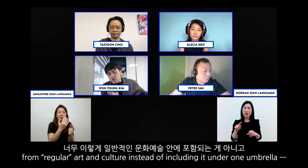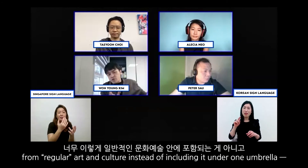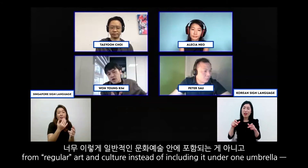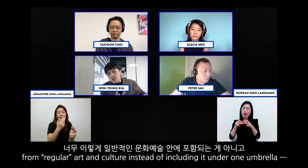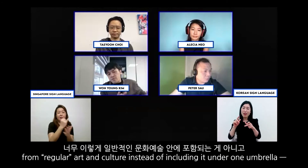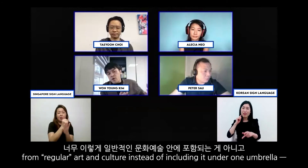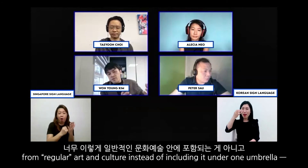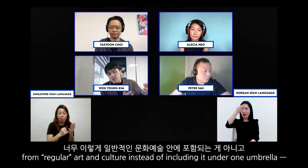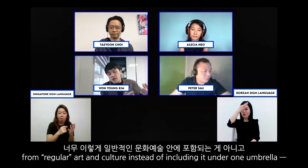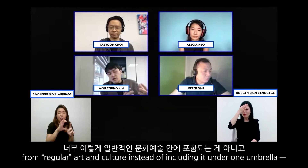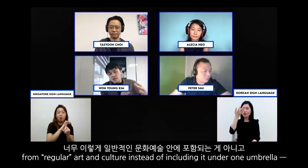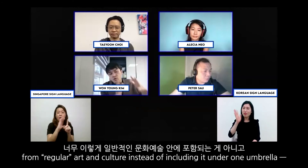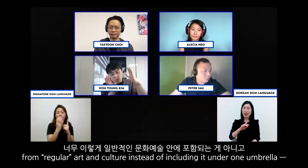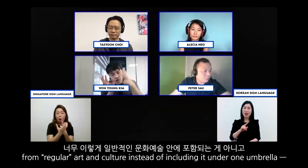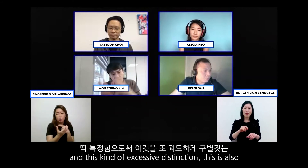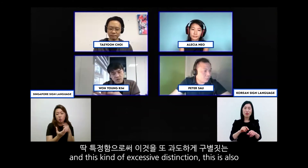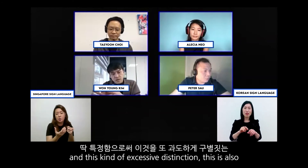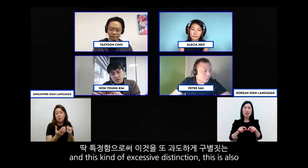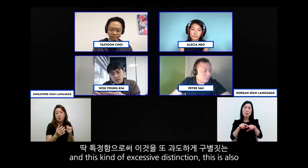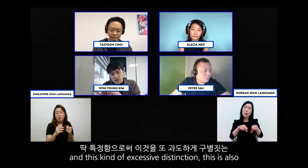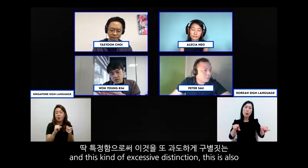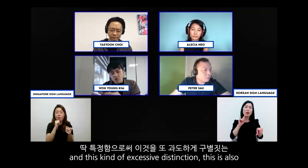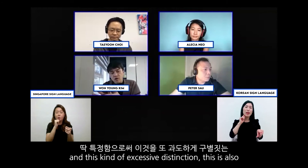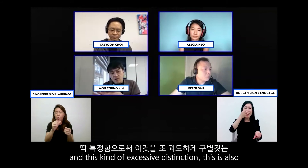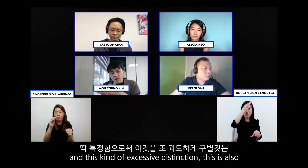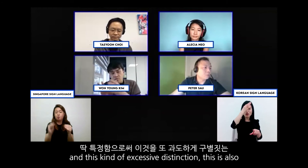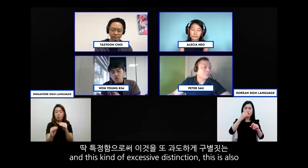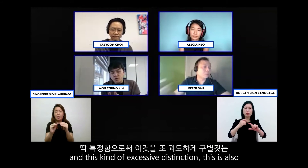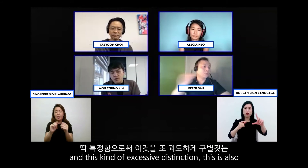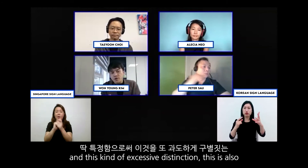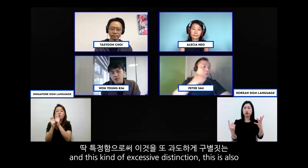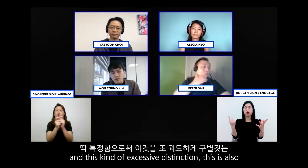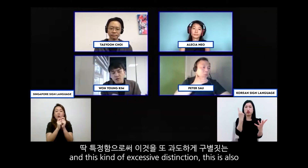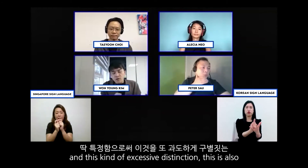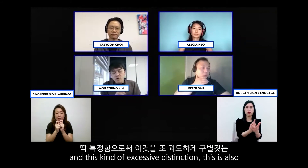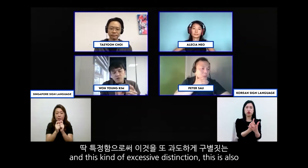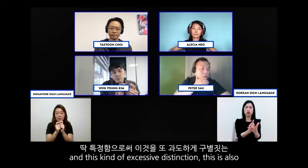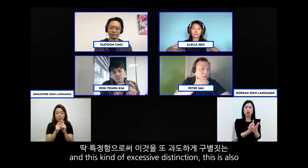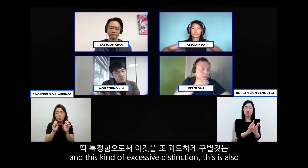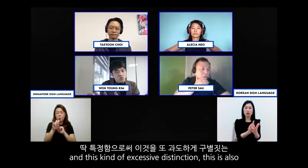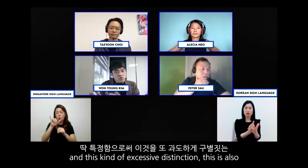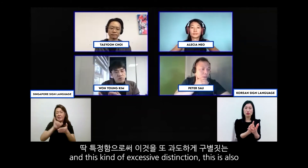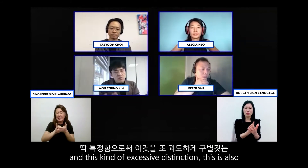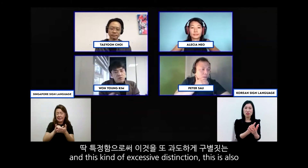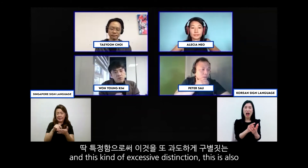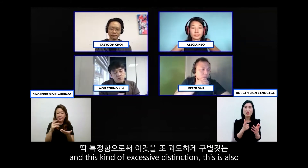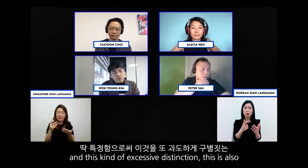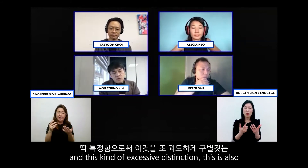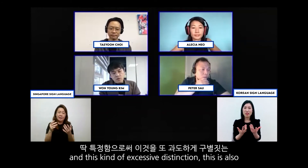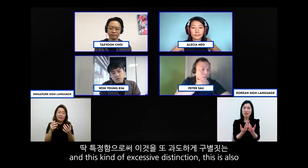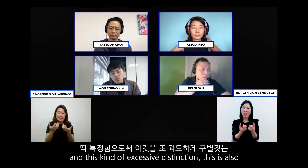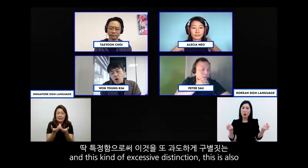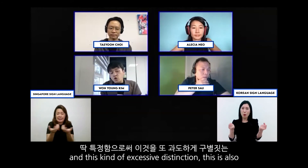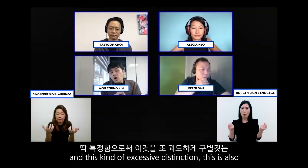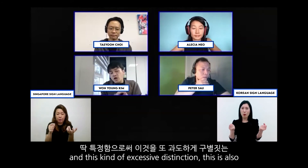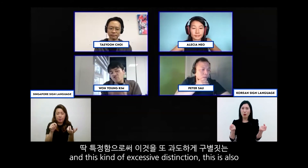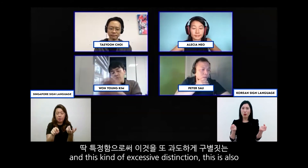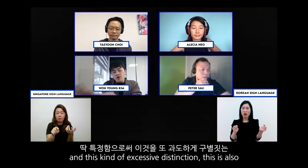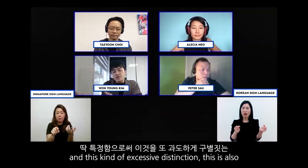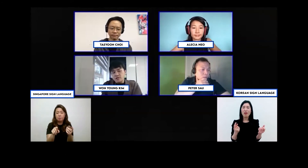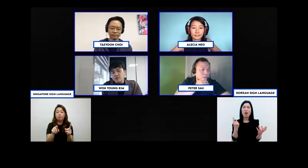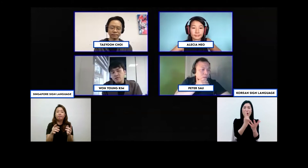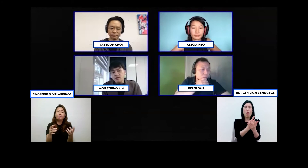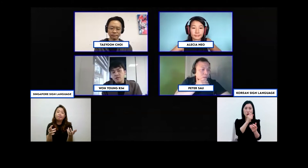일반적인 문화예술 안에 포함되는 게 아니고 딱 특정함으로써 그것을 또